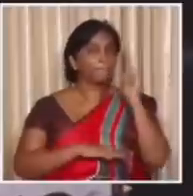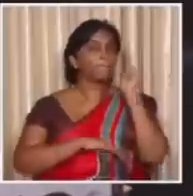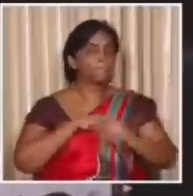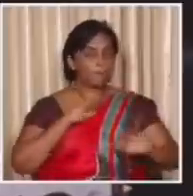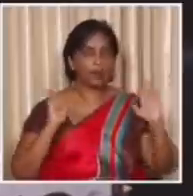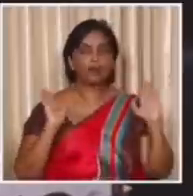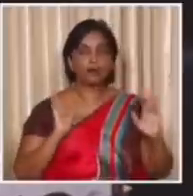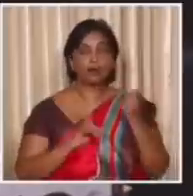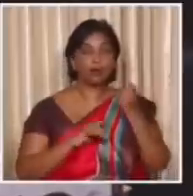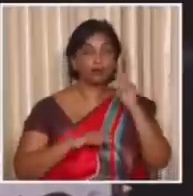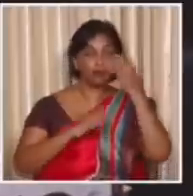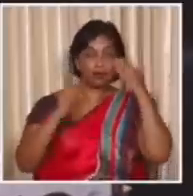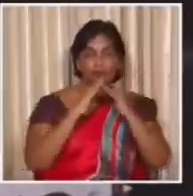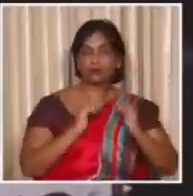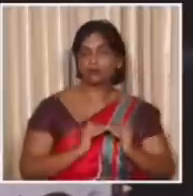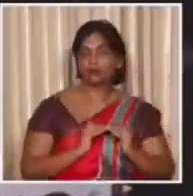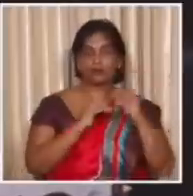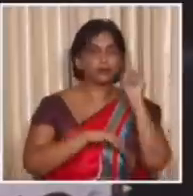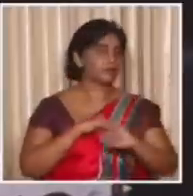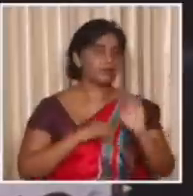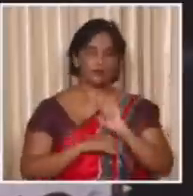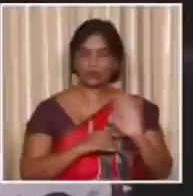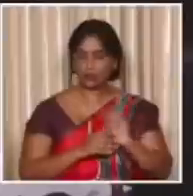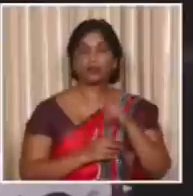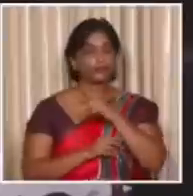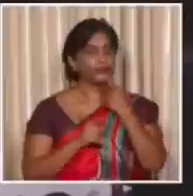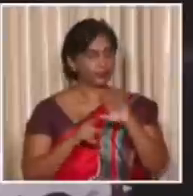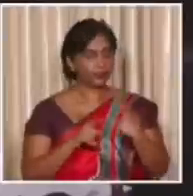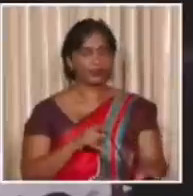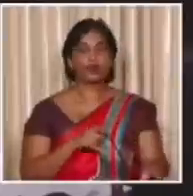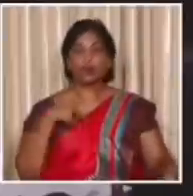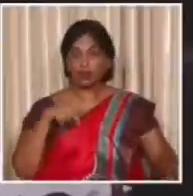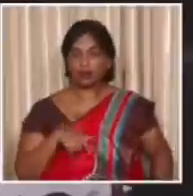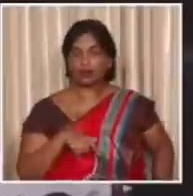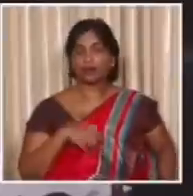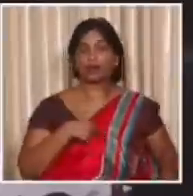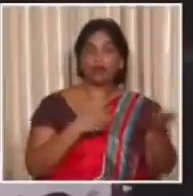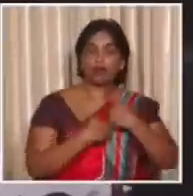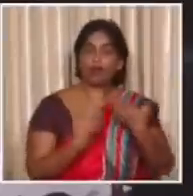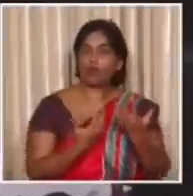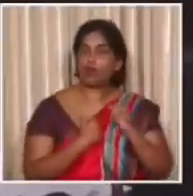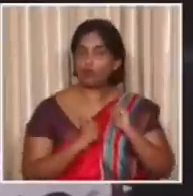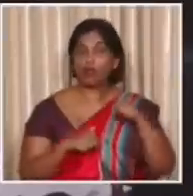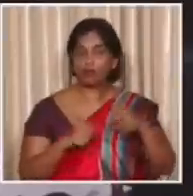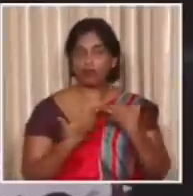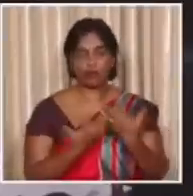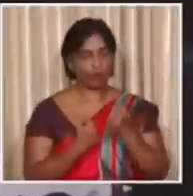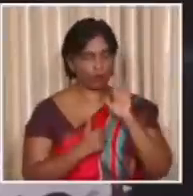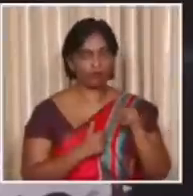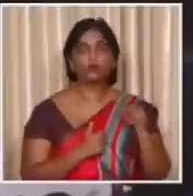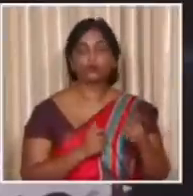මිසක් ආර්ථික දේහේ පරිවර්තනයේ පිළිබඳ සලස්මක් නෙවෙයි ඒ නිසා අද අපිට අවශ්‍ය වී තිබෙන කුමක්ද අද අපිට අවශ්‍ය වී